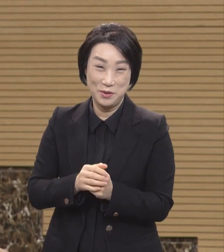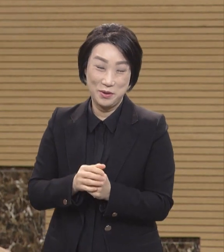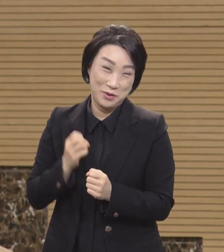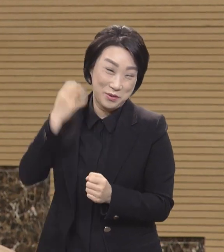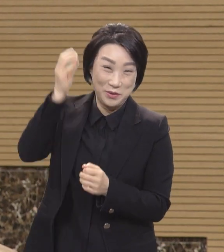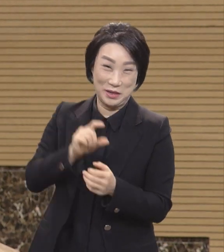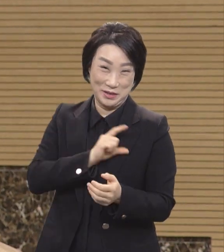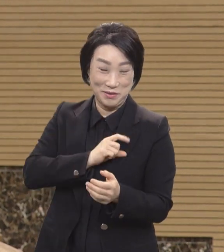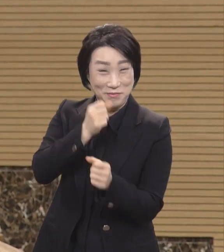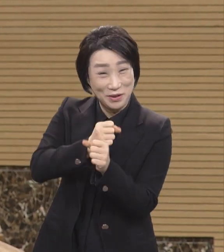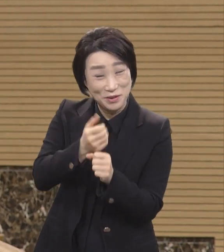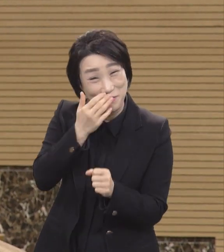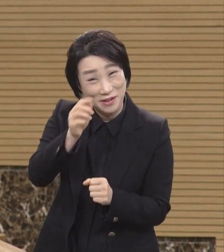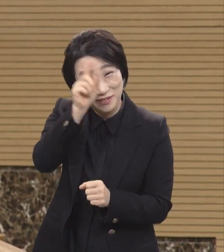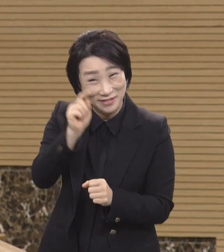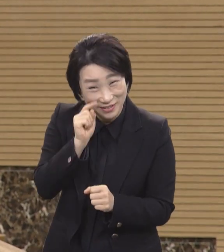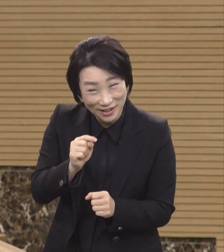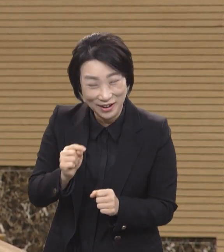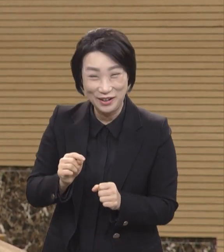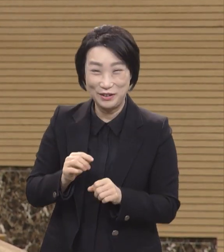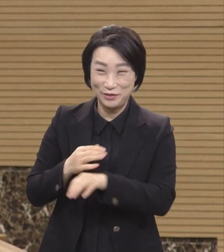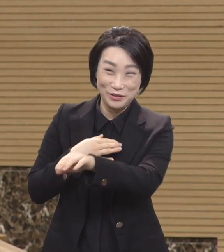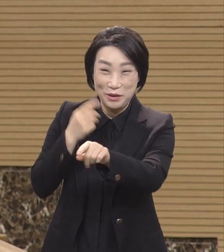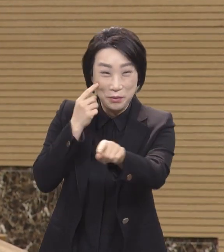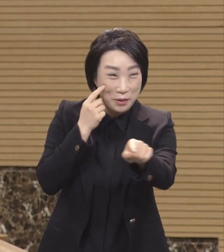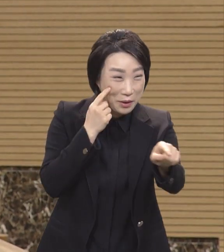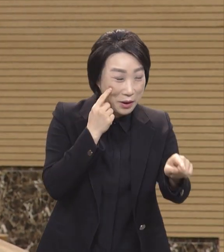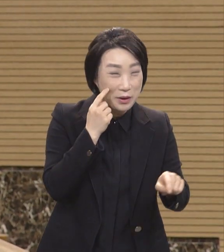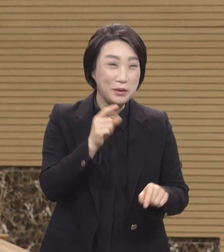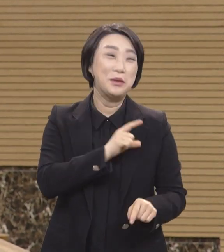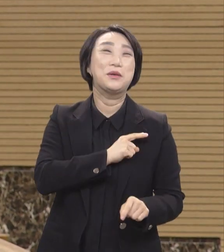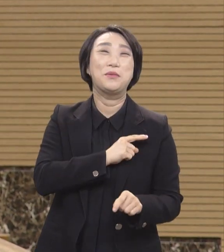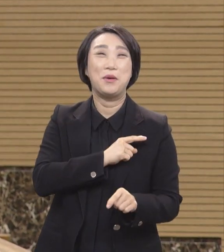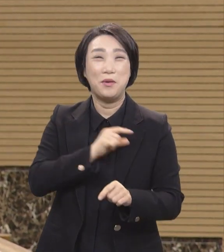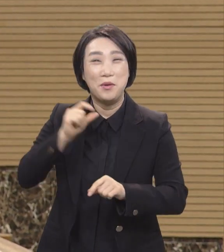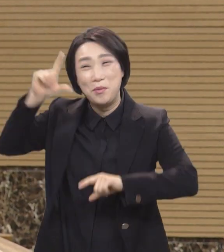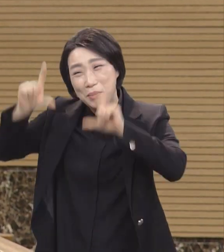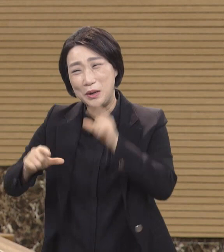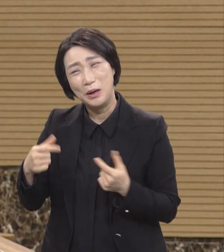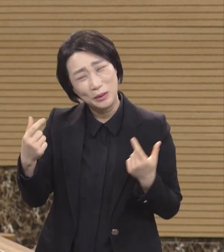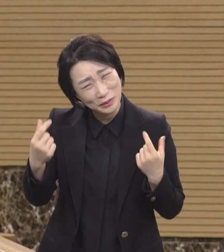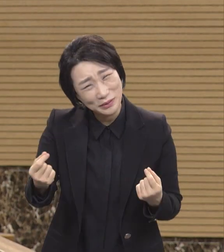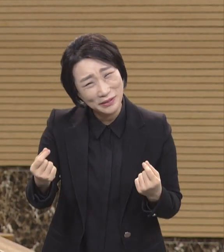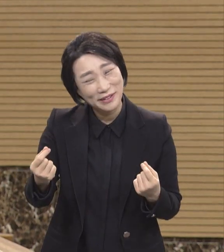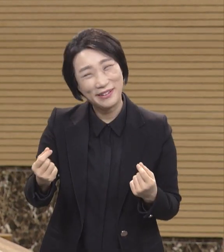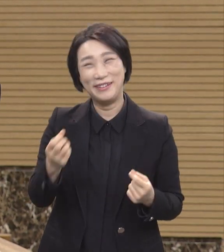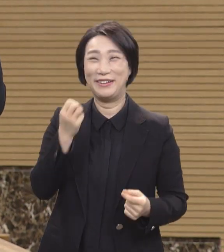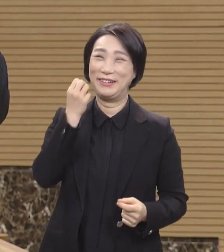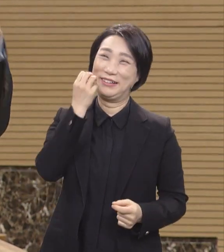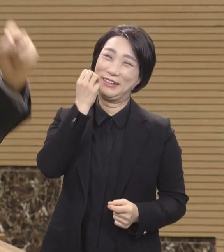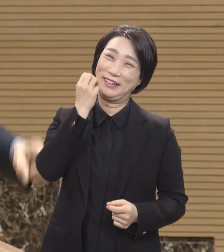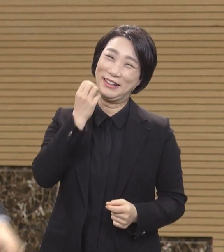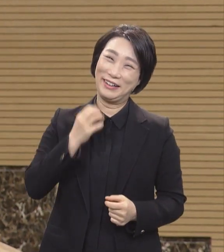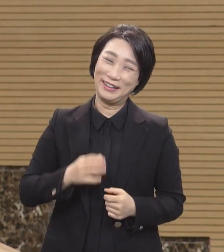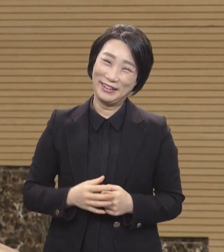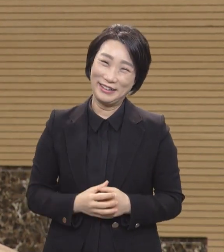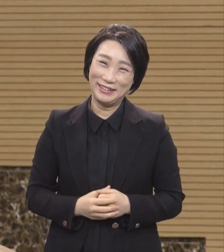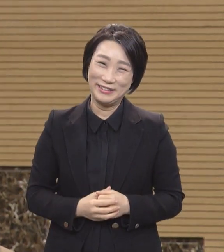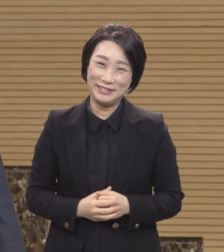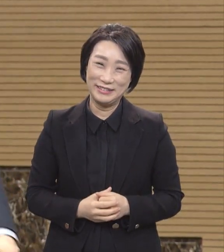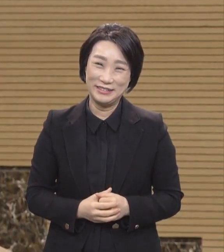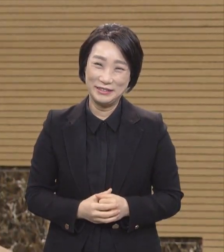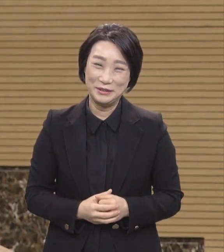참 우리가 봐도 이름하고 똑같이 져서 생긴 거더구. 참 신기합니다.